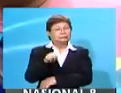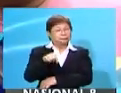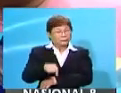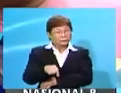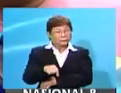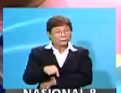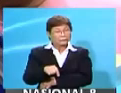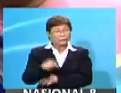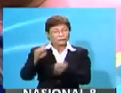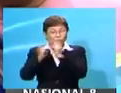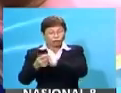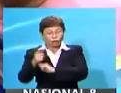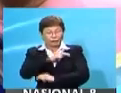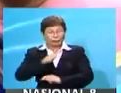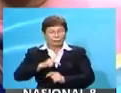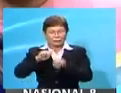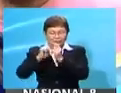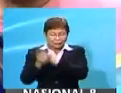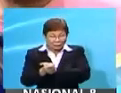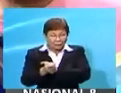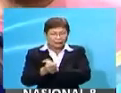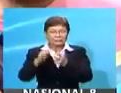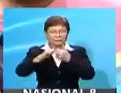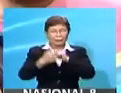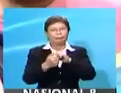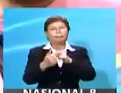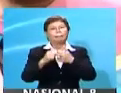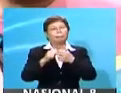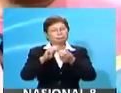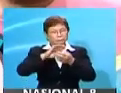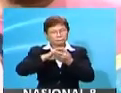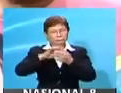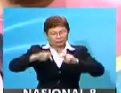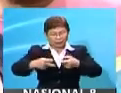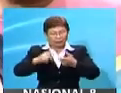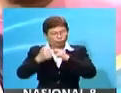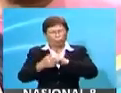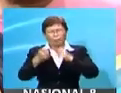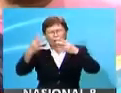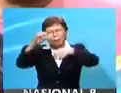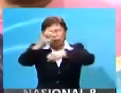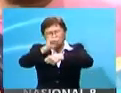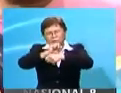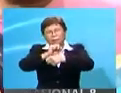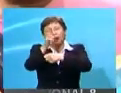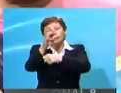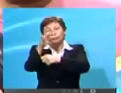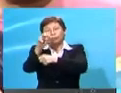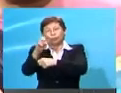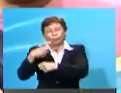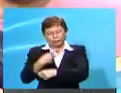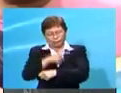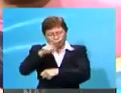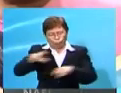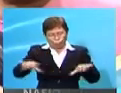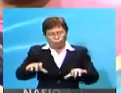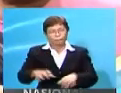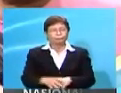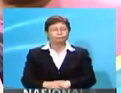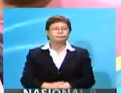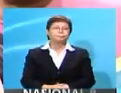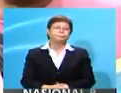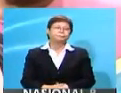mewujudkan perpecahan saya percaya banyak tugas umno yang perlu kita lakukan dan